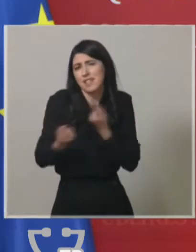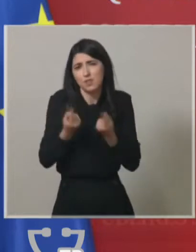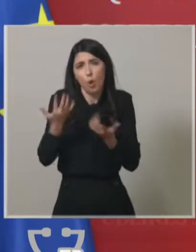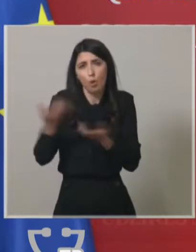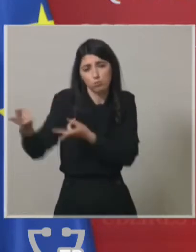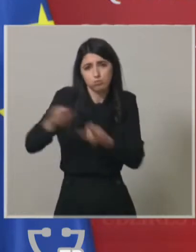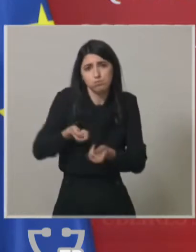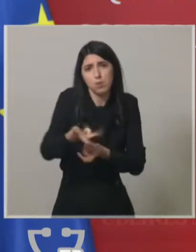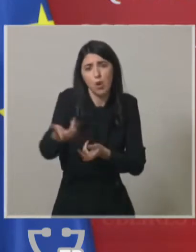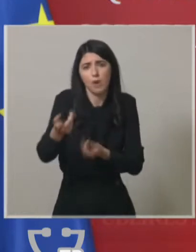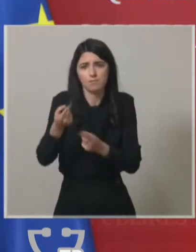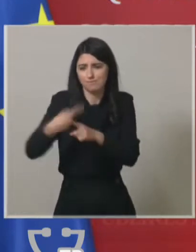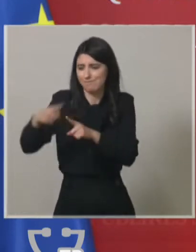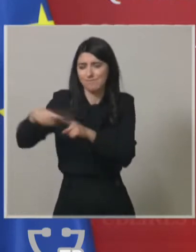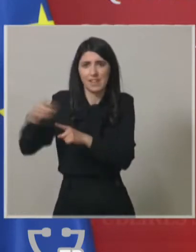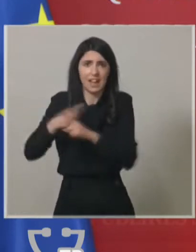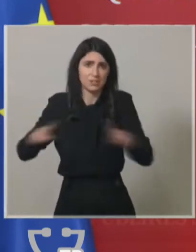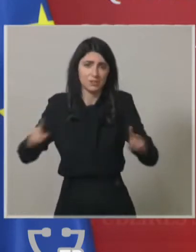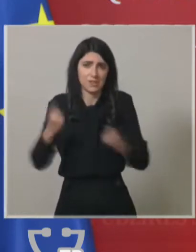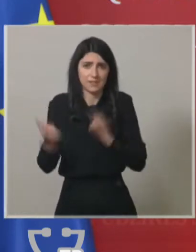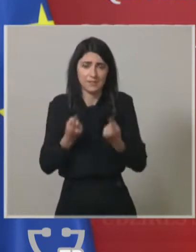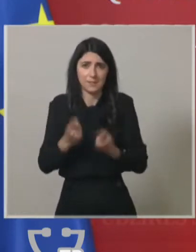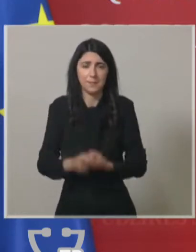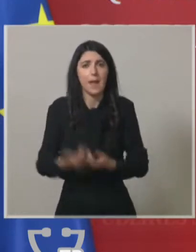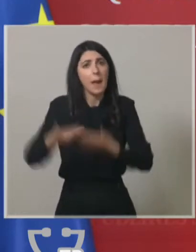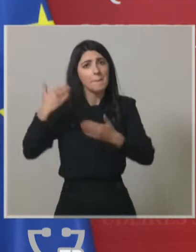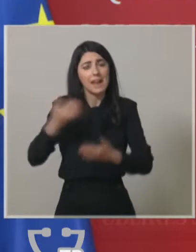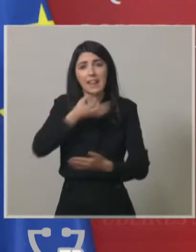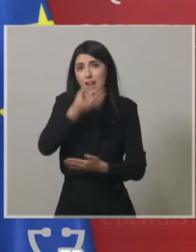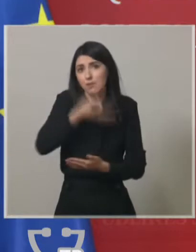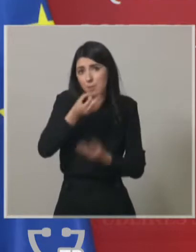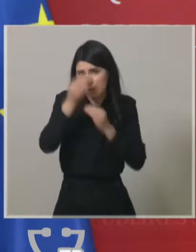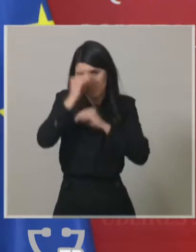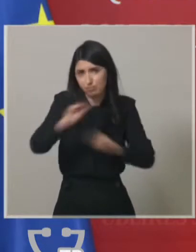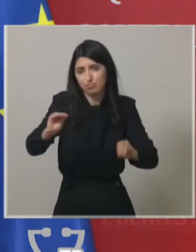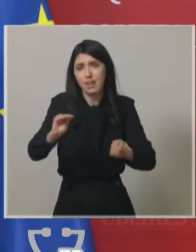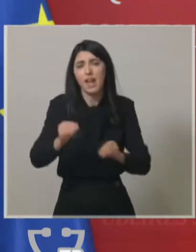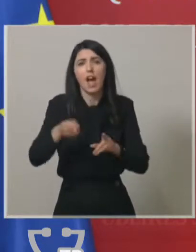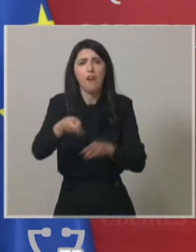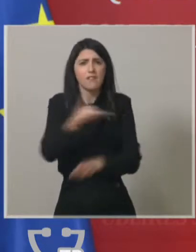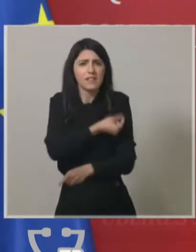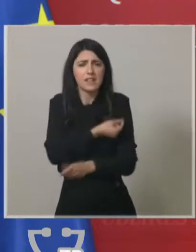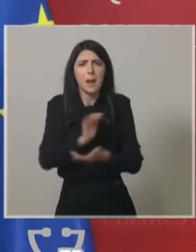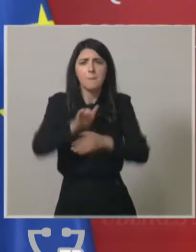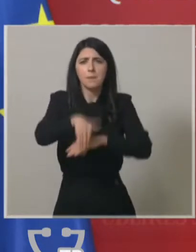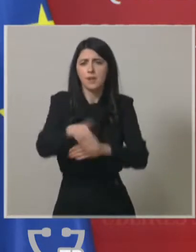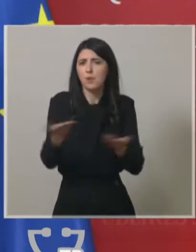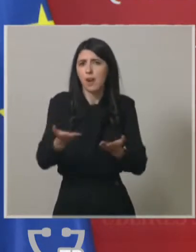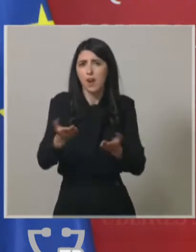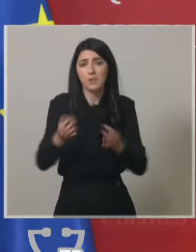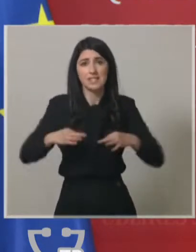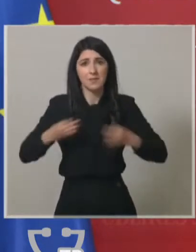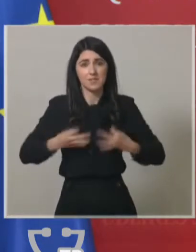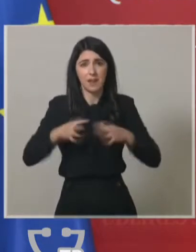количините, типот, спецификите. Како што веќе информиравме, вакцинацијата ќе се врши преку постоечката